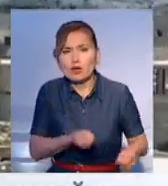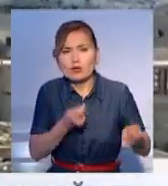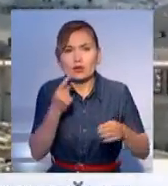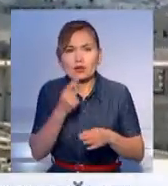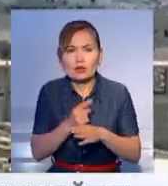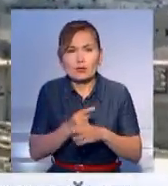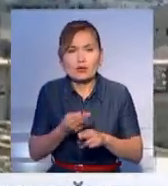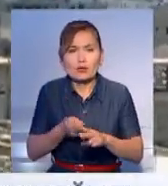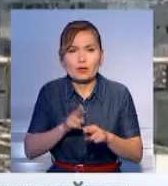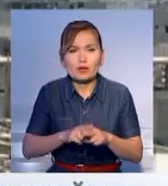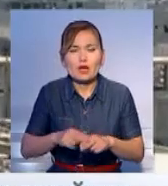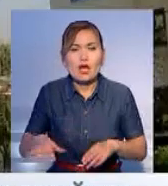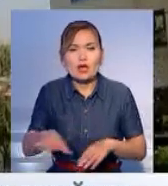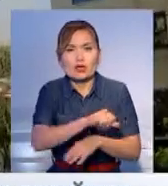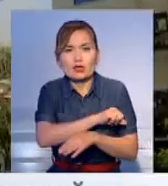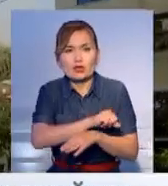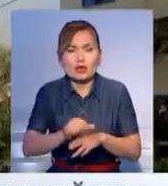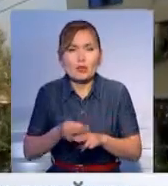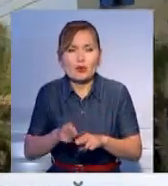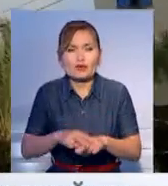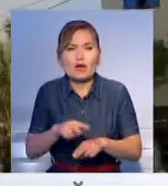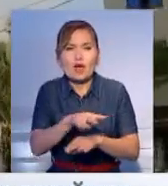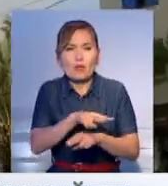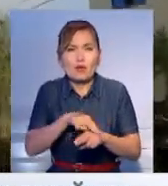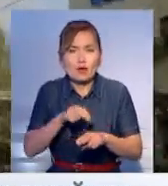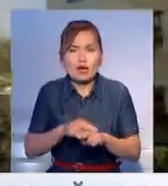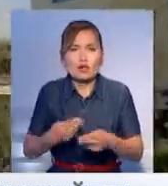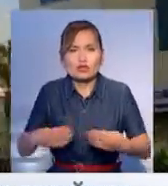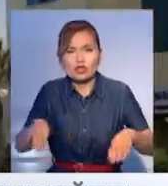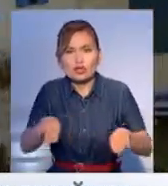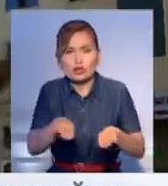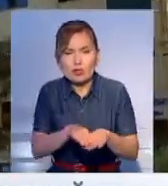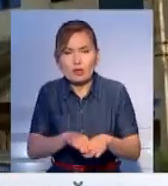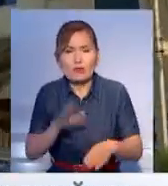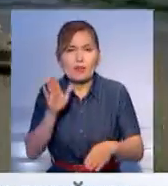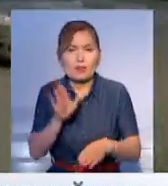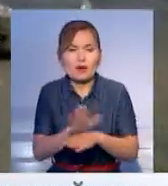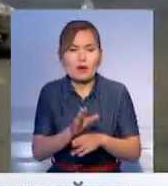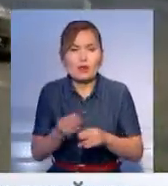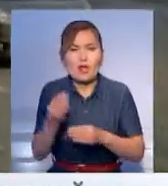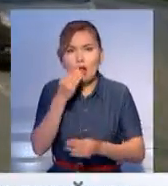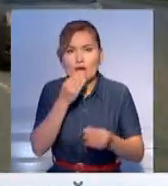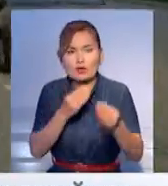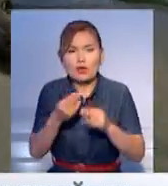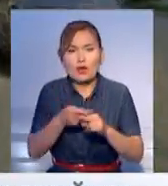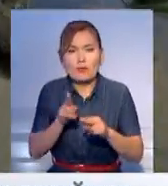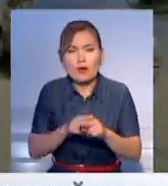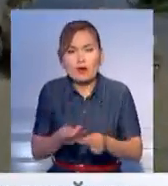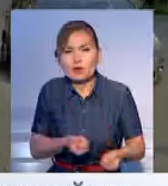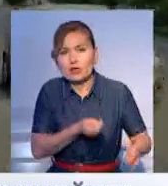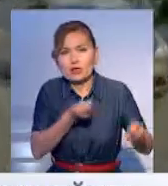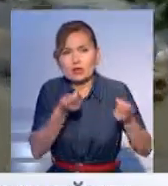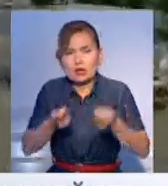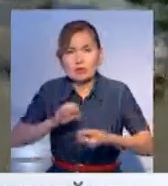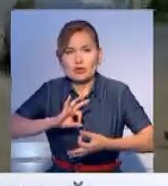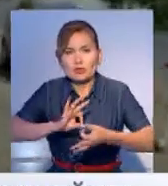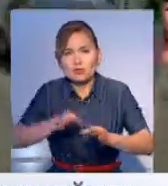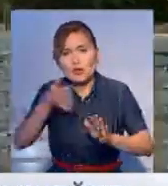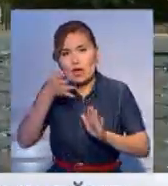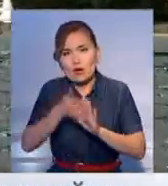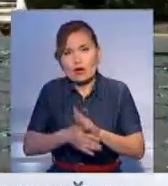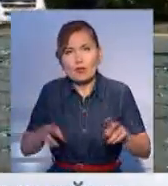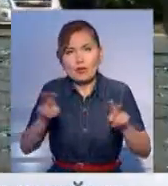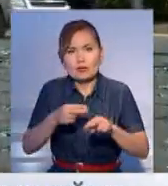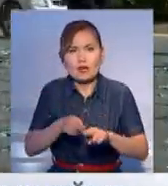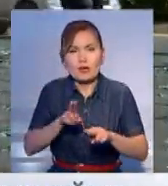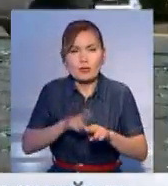Осы мақсатта Керем Шалом шекара бекетін жабу туралы шешім қабылданды. Тек азық-түлік пен дәрі-дәрмектер жіті тексеруден кейін ғана өткізіледі. Ал